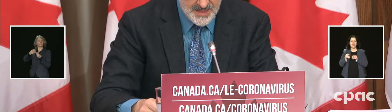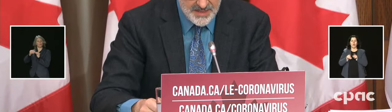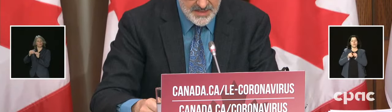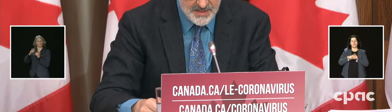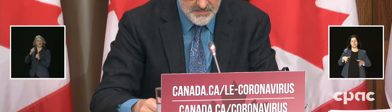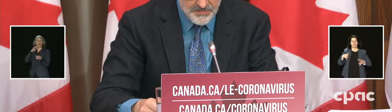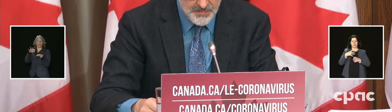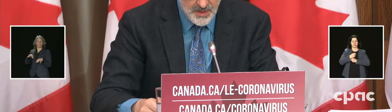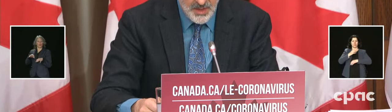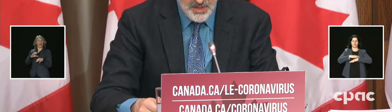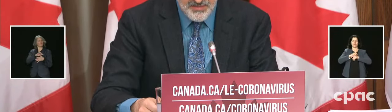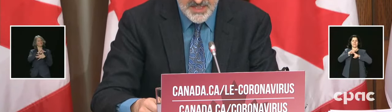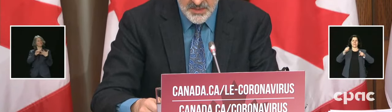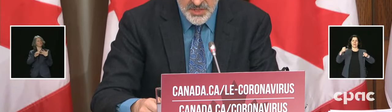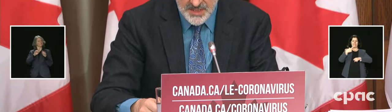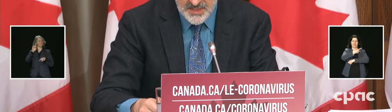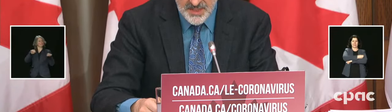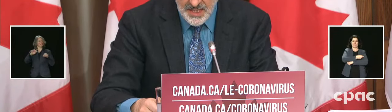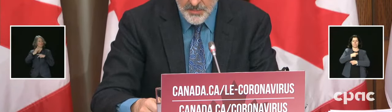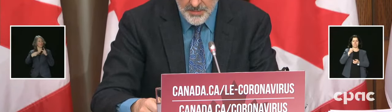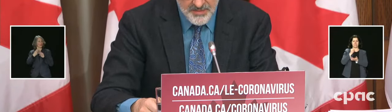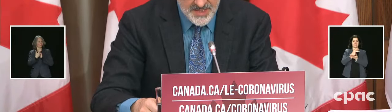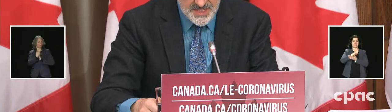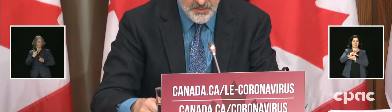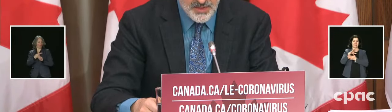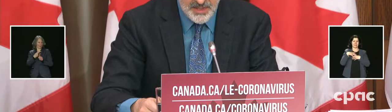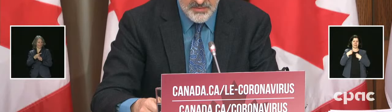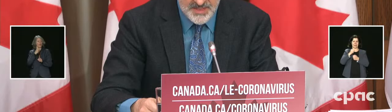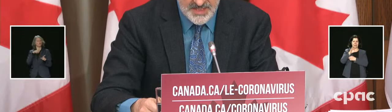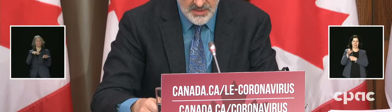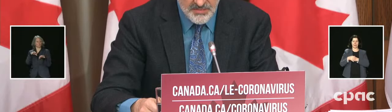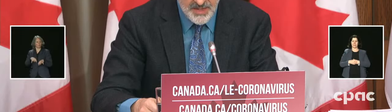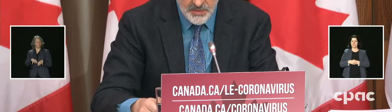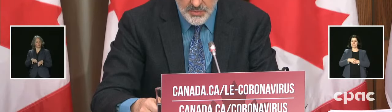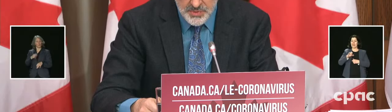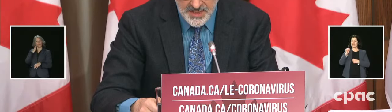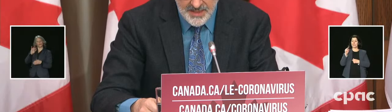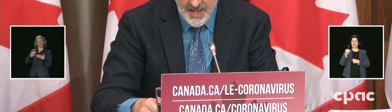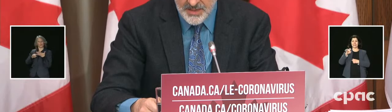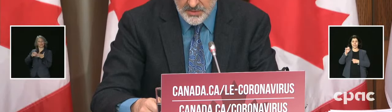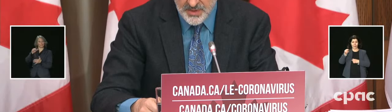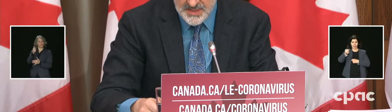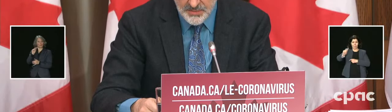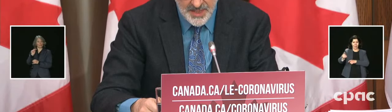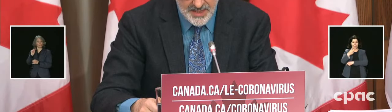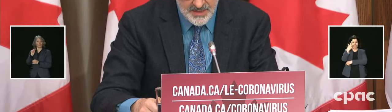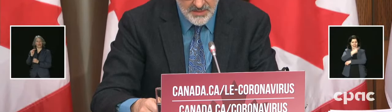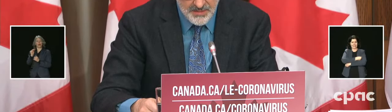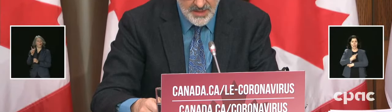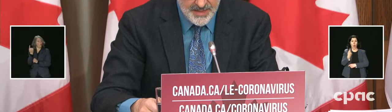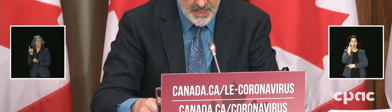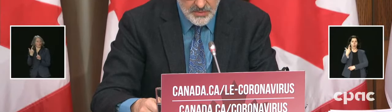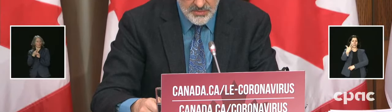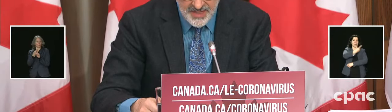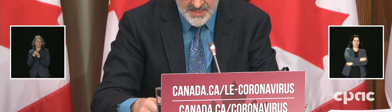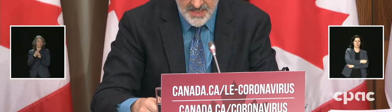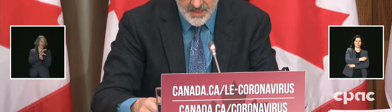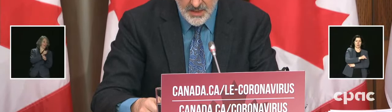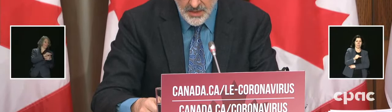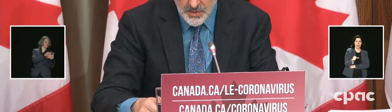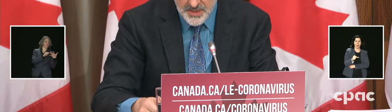Santé Canada. Le vaccin de Janssen est le premier vaccin contre la COVID-19 à dose unique à être autorisé au Canada. Les 4